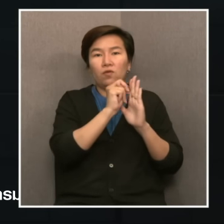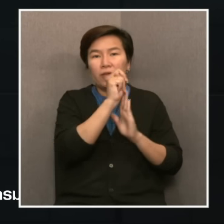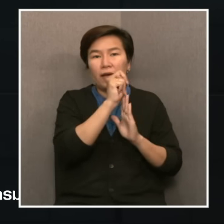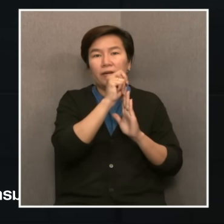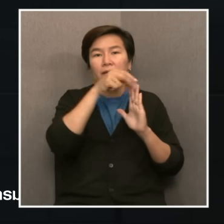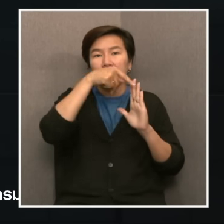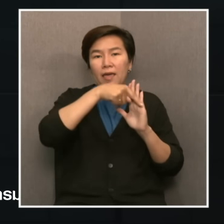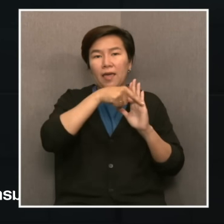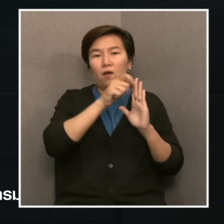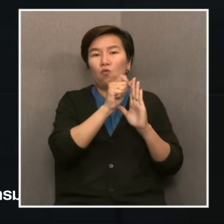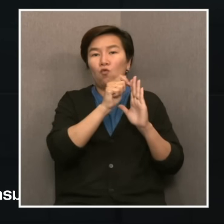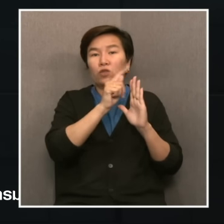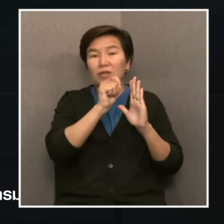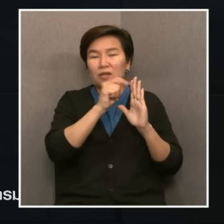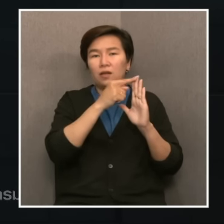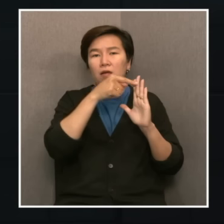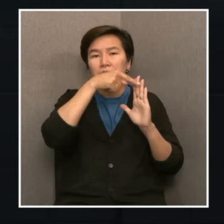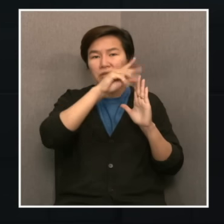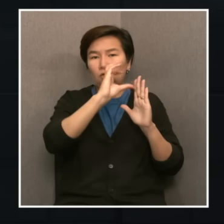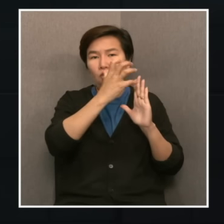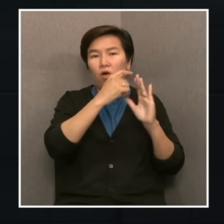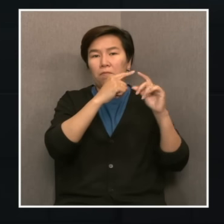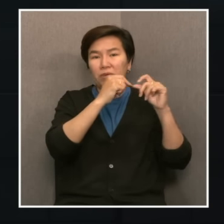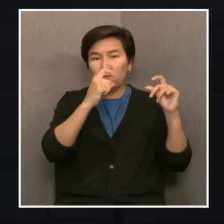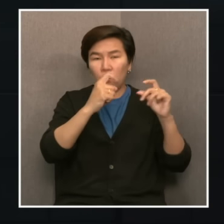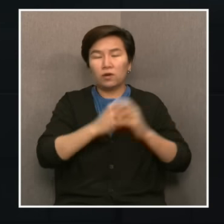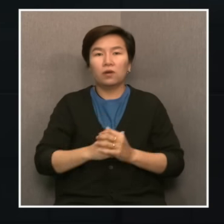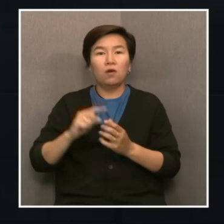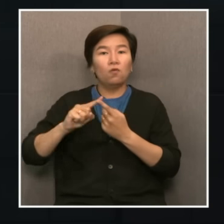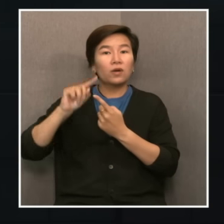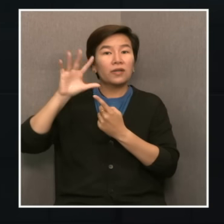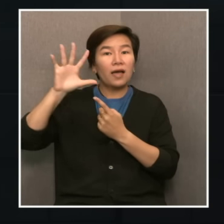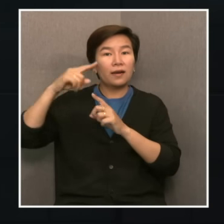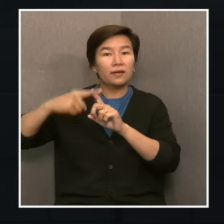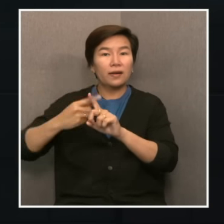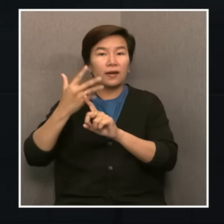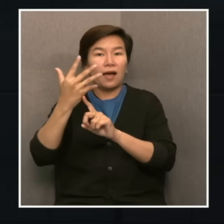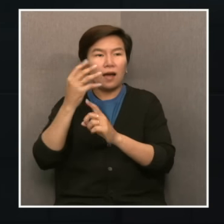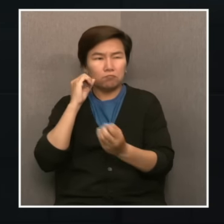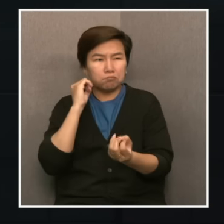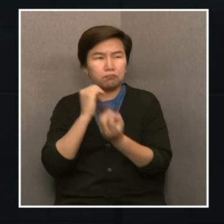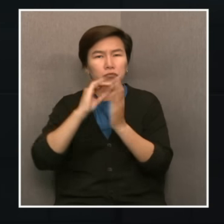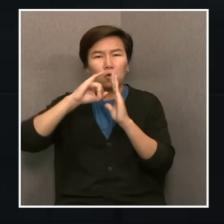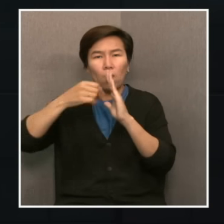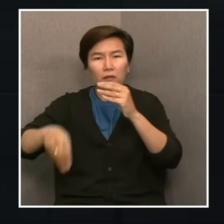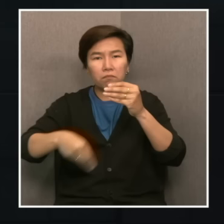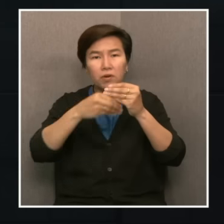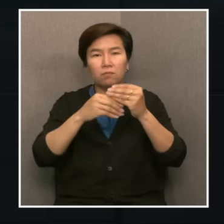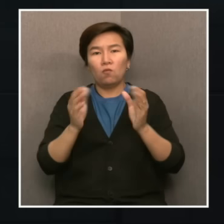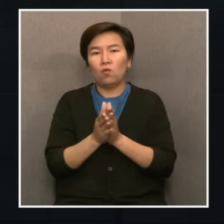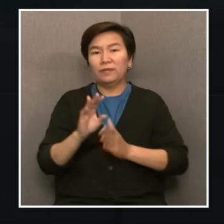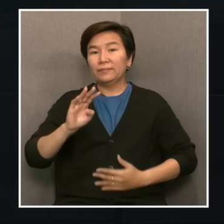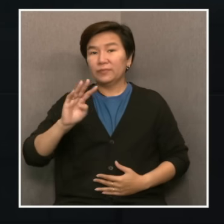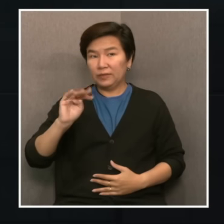กและเพชรบูรณ์ส่วนวันพรุ่งนี้5พฤษภาคมได้รับผลกระทบเพิ่มขึ้นกว่า40จังหวัดค่